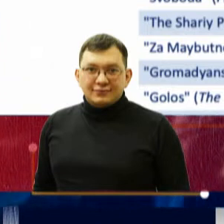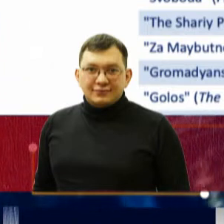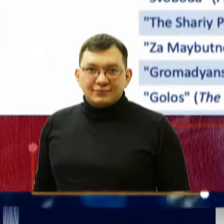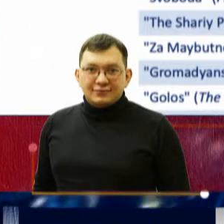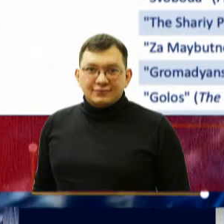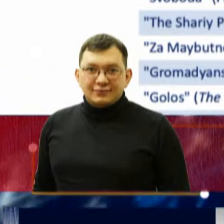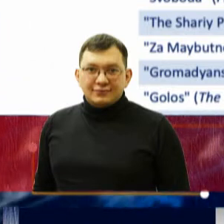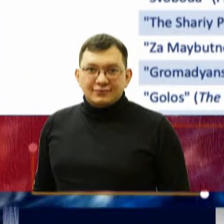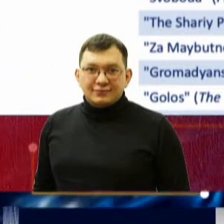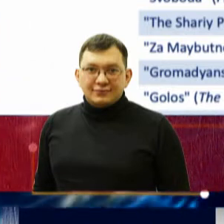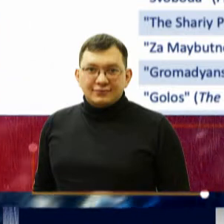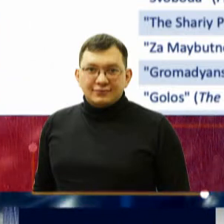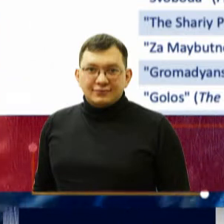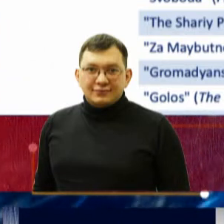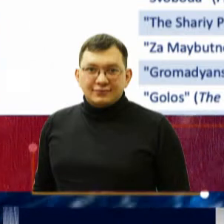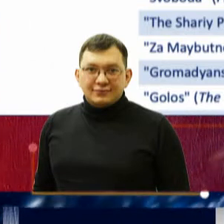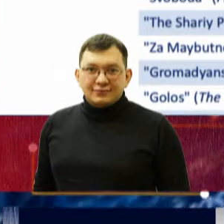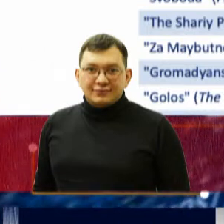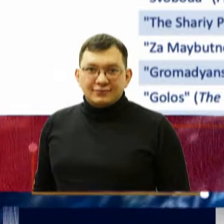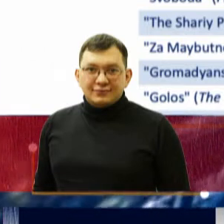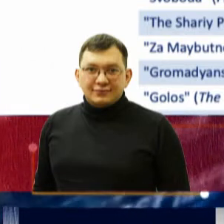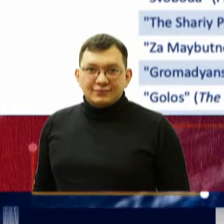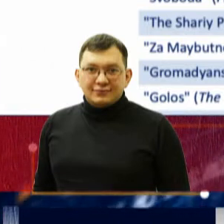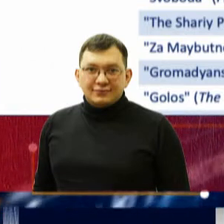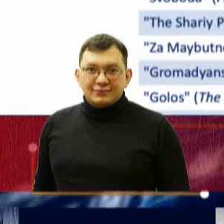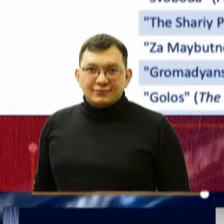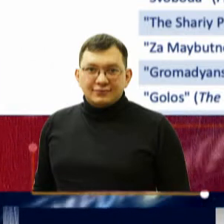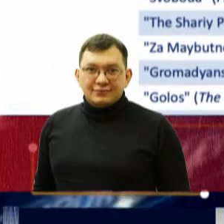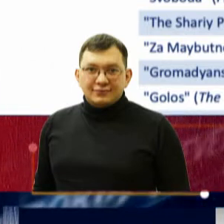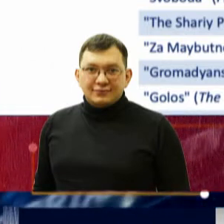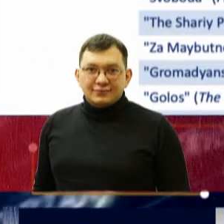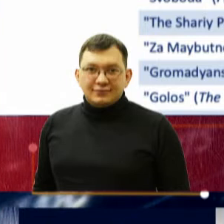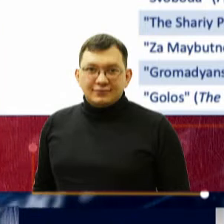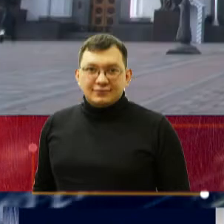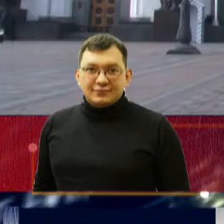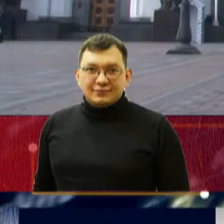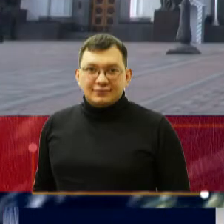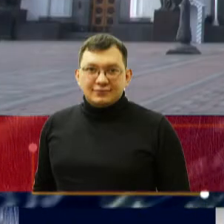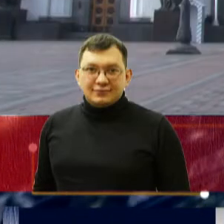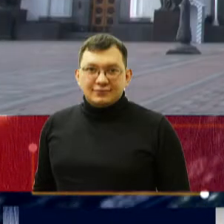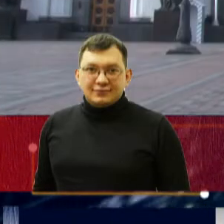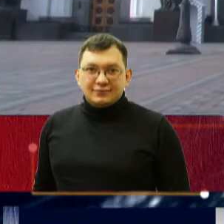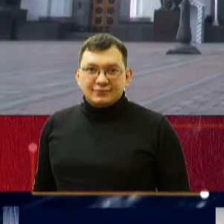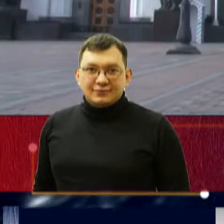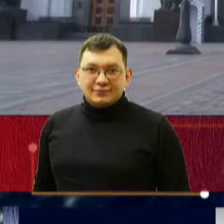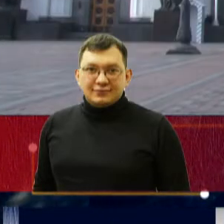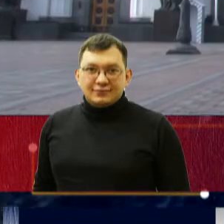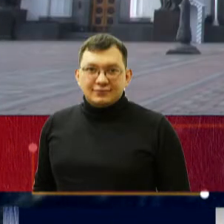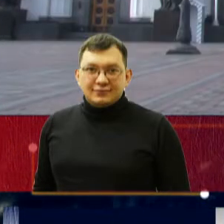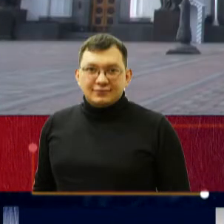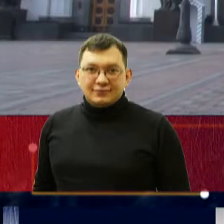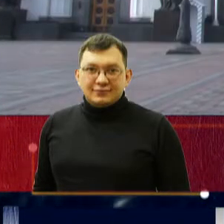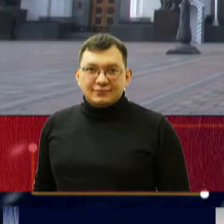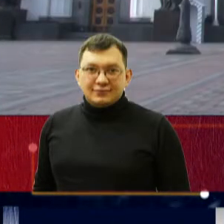це відбувалося з усіма урядами, власне, в Україні, що підтримка, вона, зрештою, падає, тому що